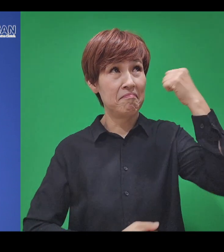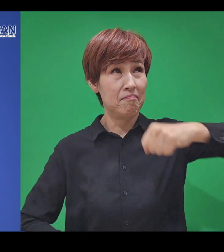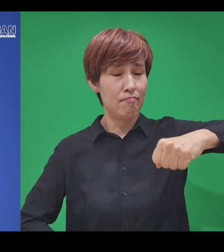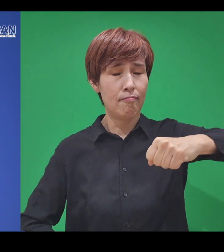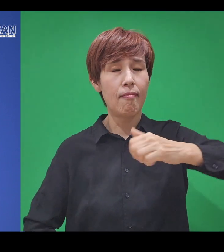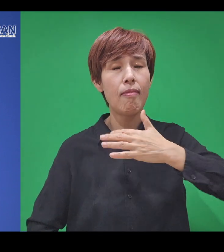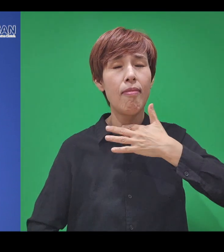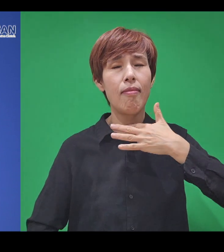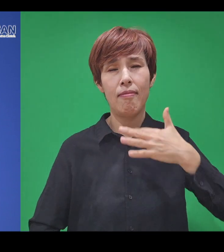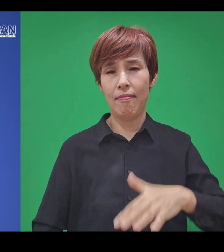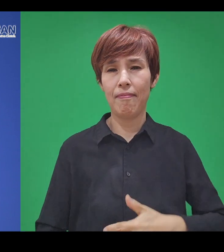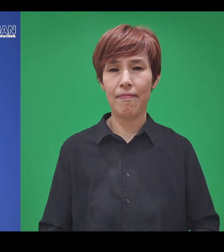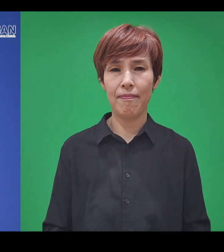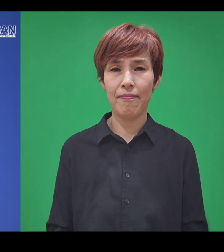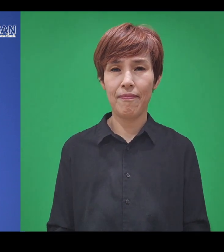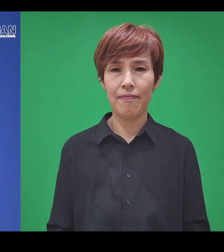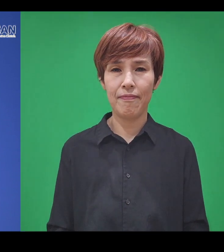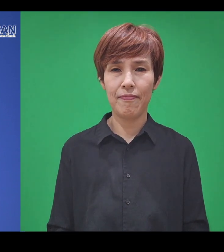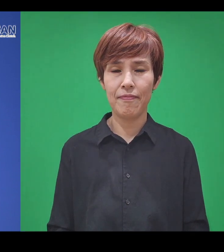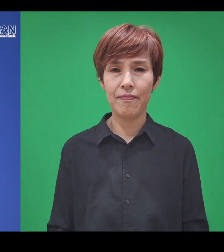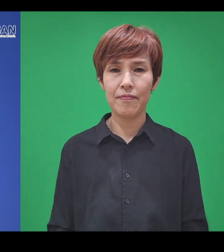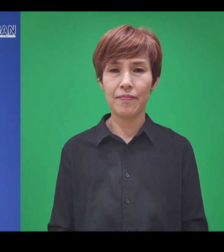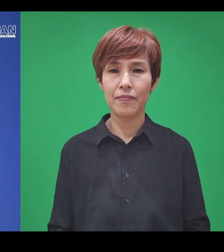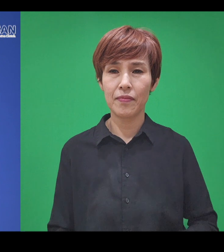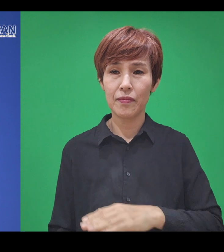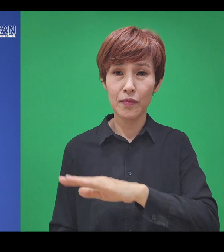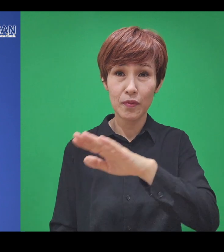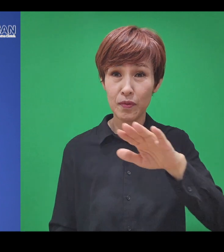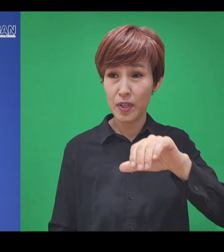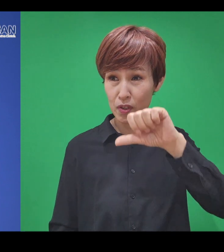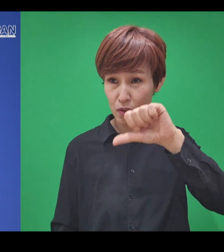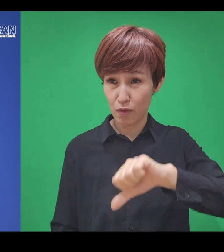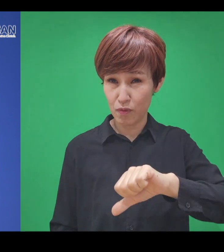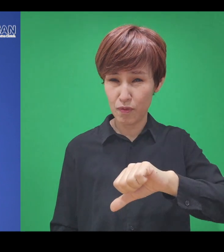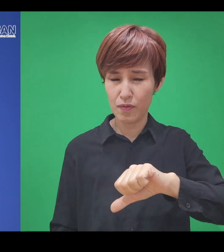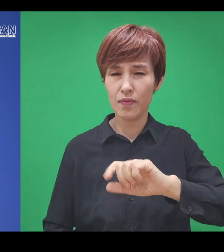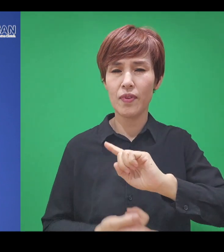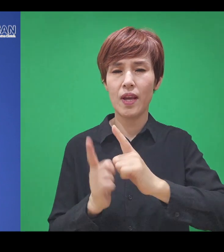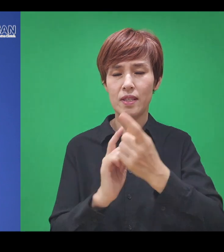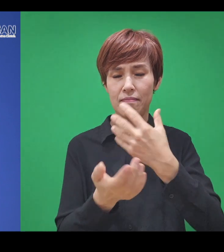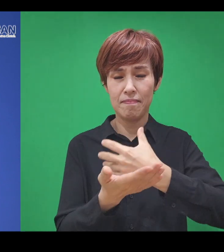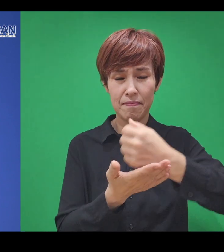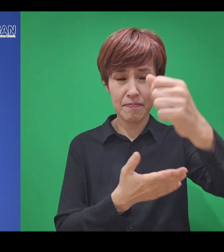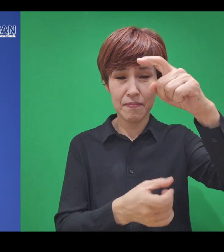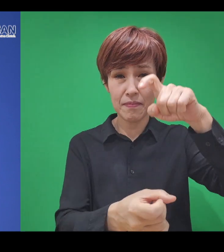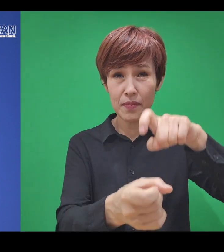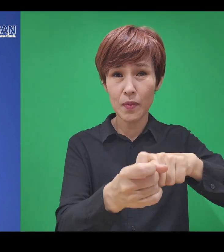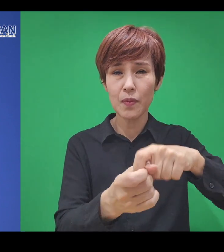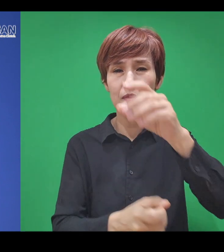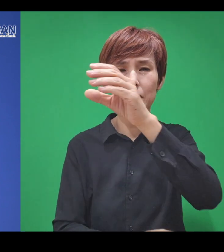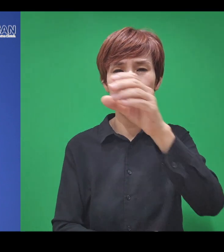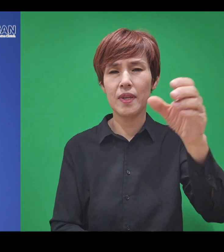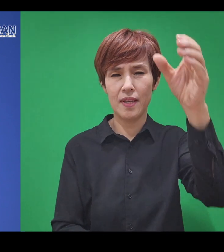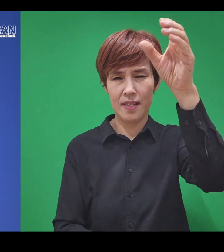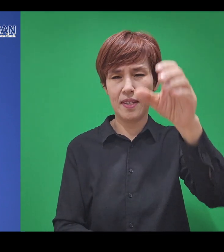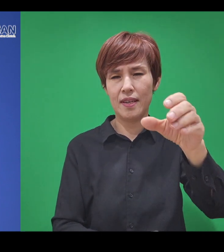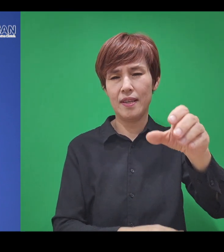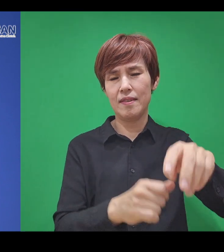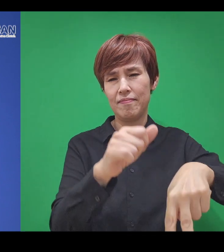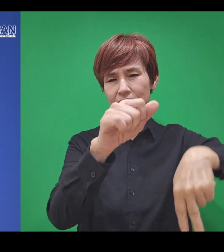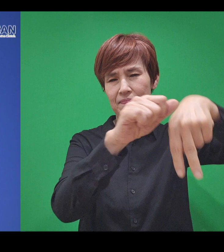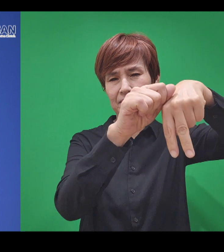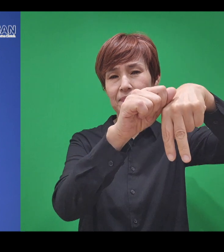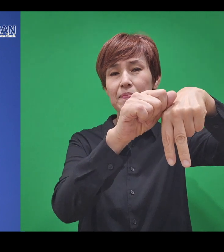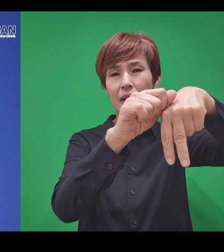하나님을 반역하신 적 없이 우리의 저주를 대신 가져가기 위해 억울하게 십자가에서